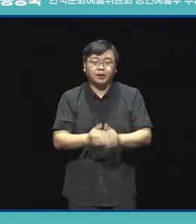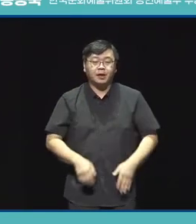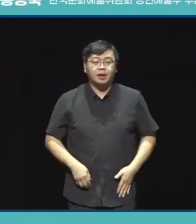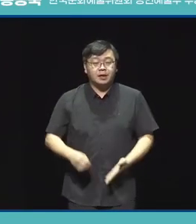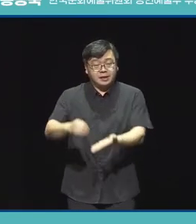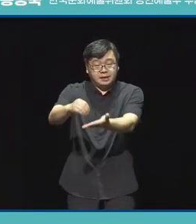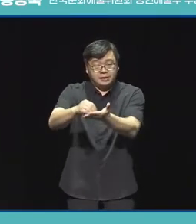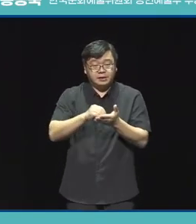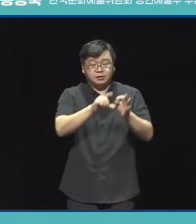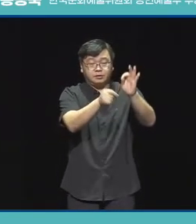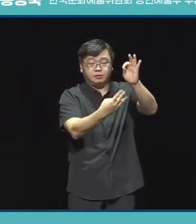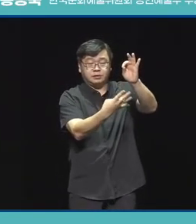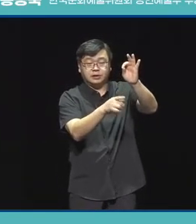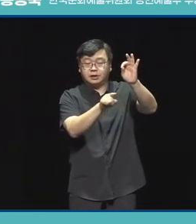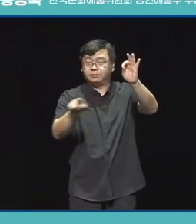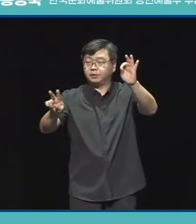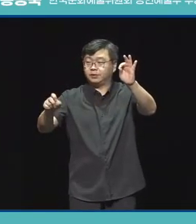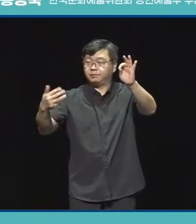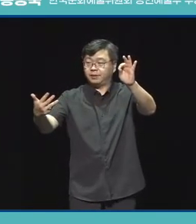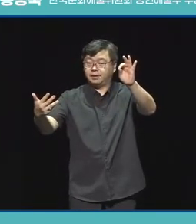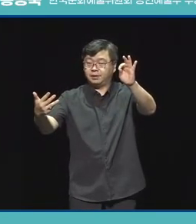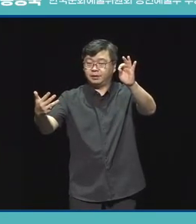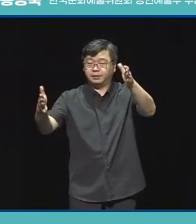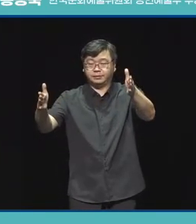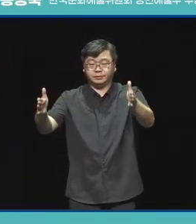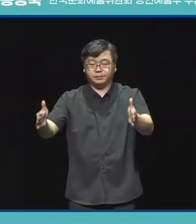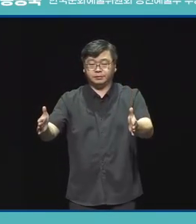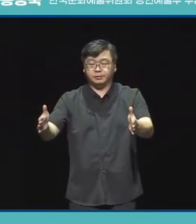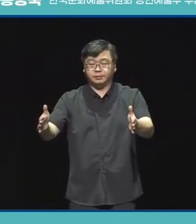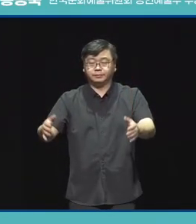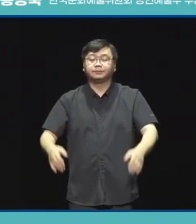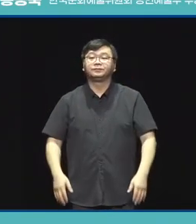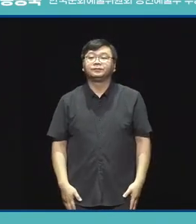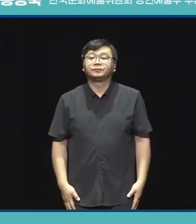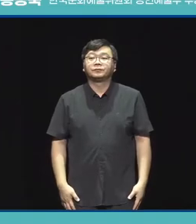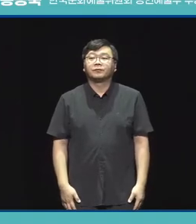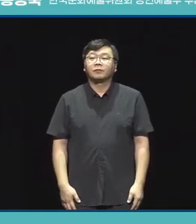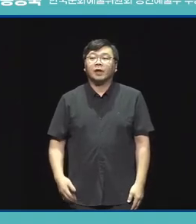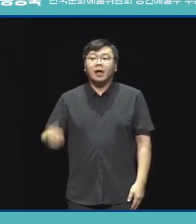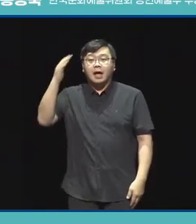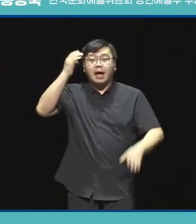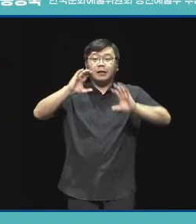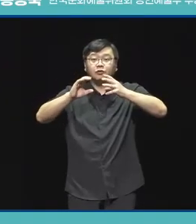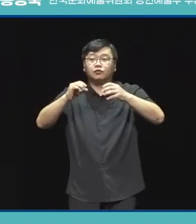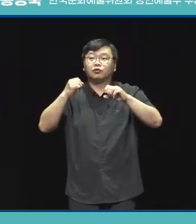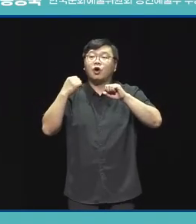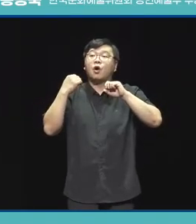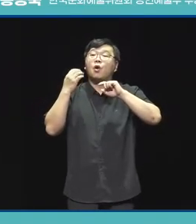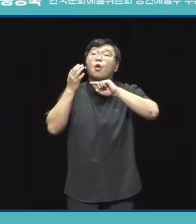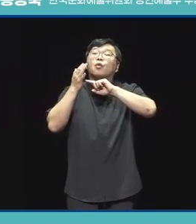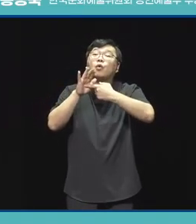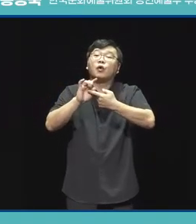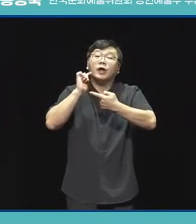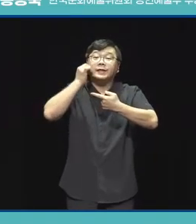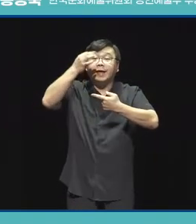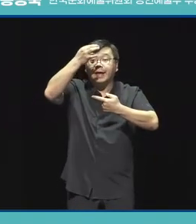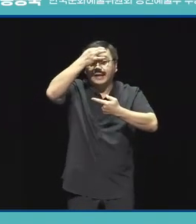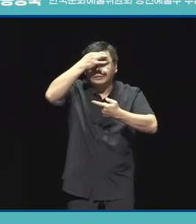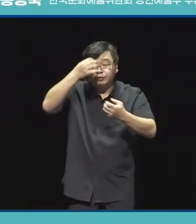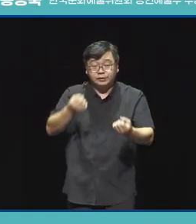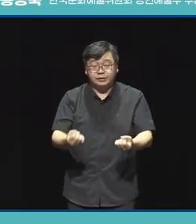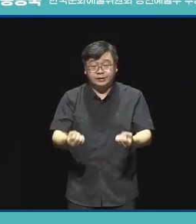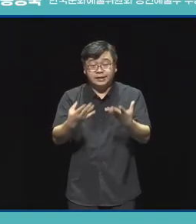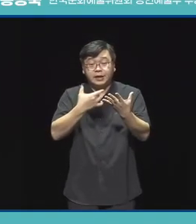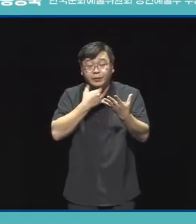신청 기간은 10월 4일부터 10월 28일까지가 되겠고요 저희 대한민국 공연예술제가 지향하는 바는 다음과